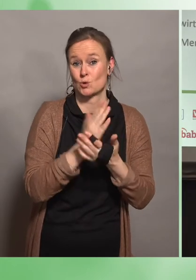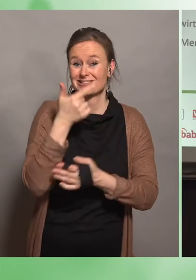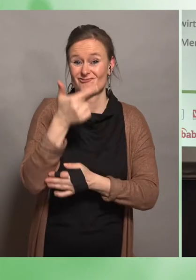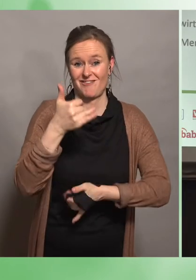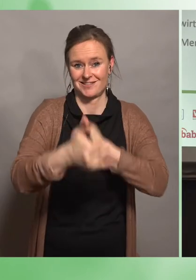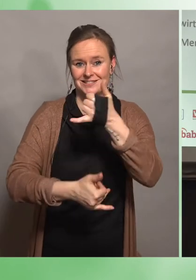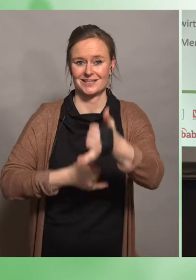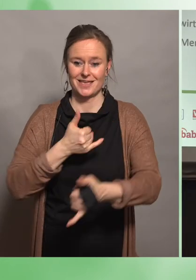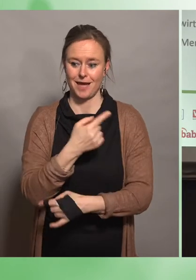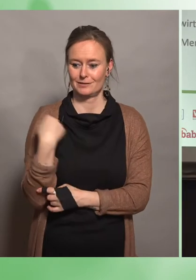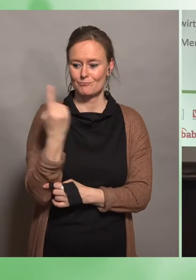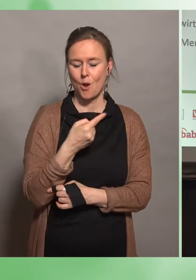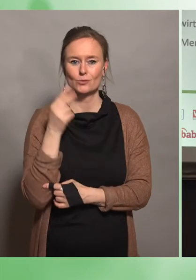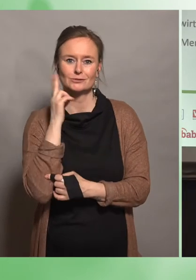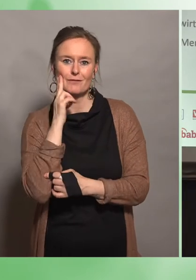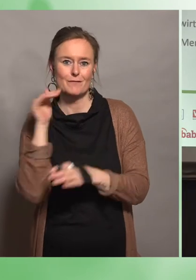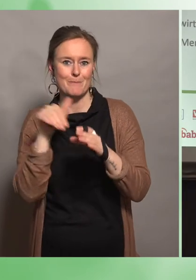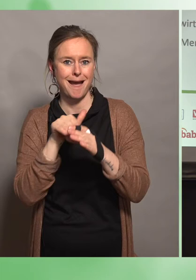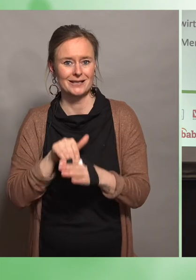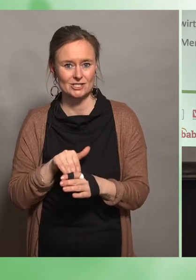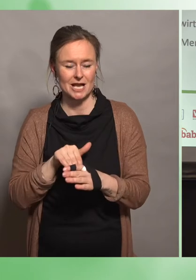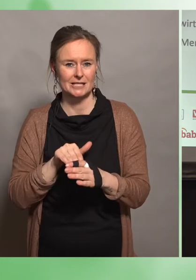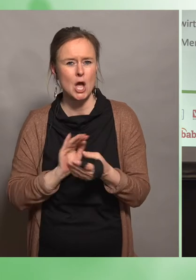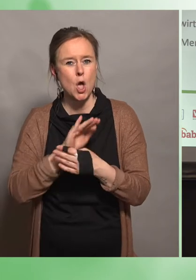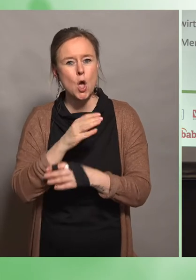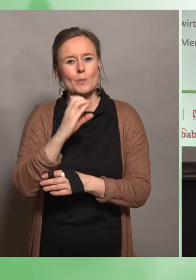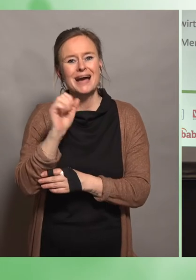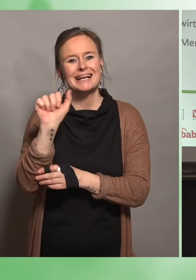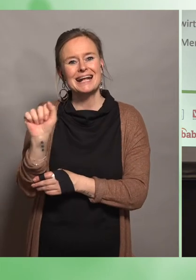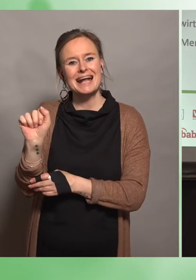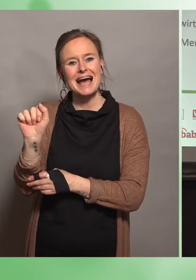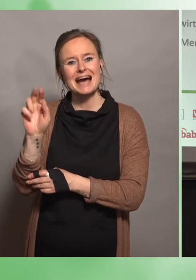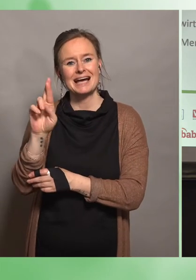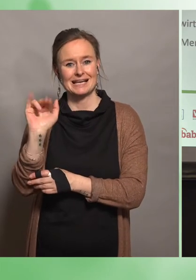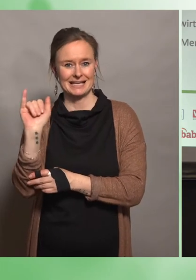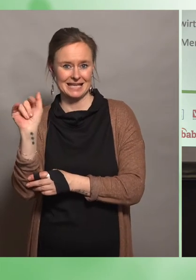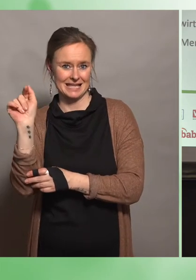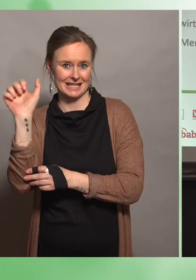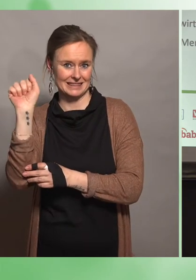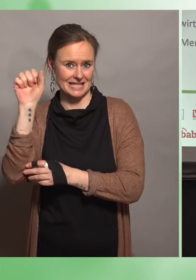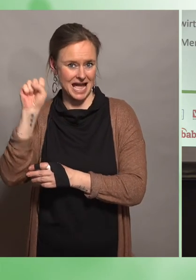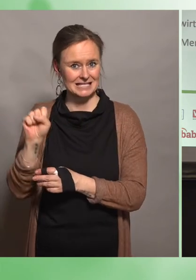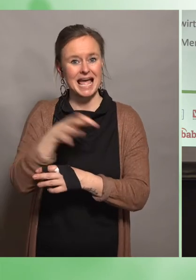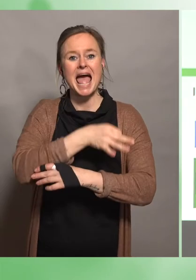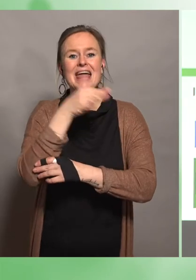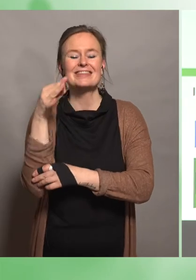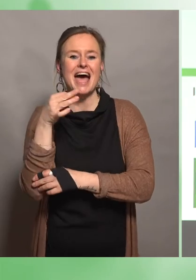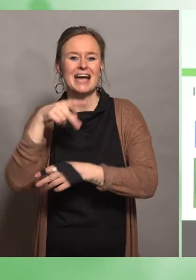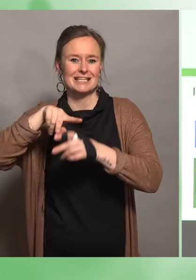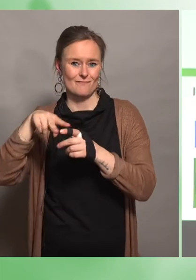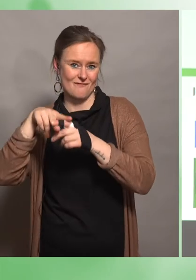Unternehmen, ist über die Caritas Tageswerkstätte dazu mal zu uns gekommen. Für die